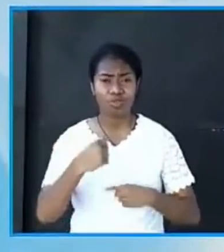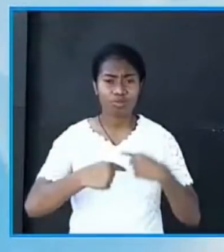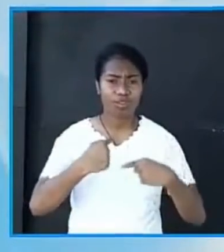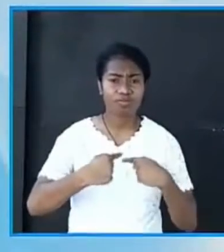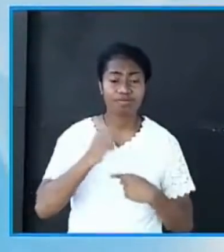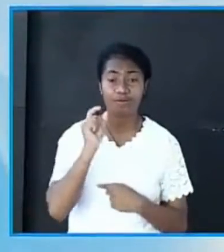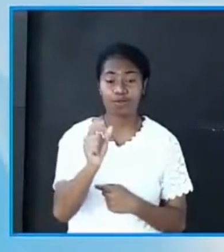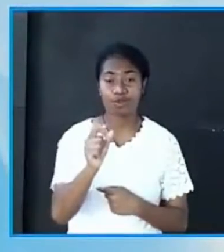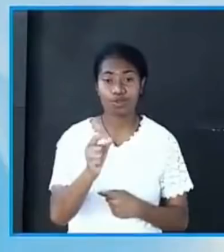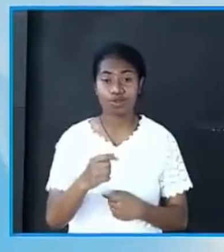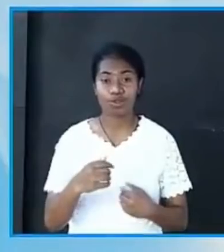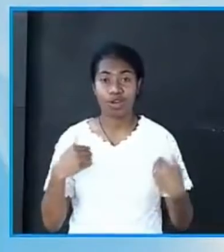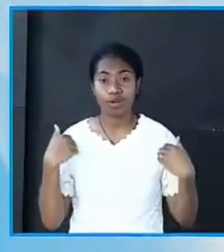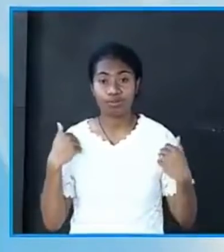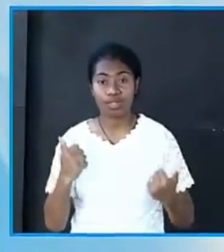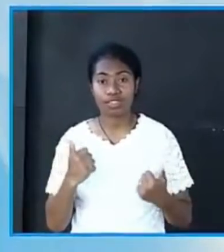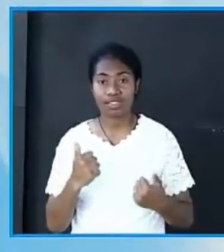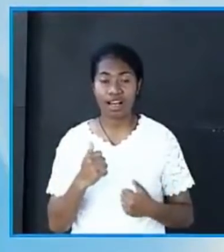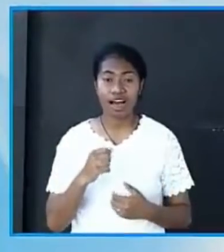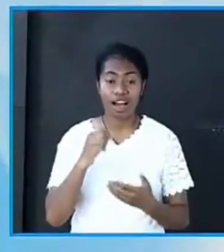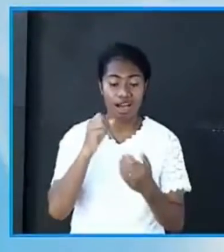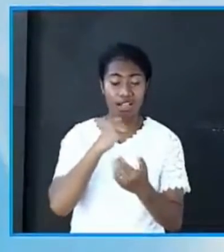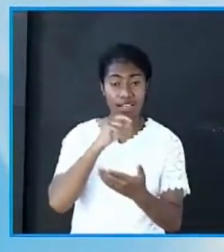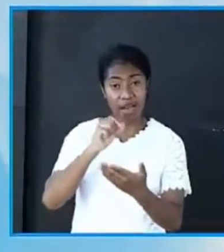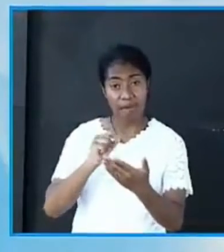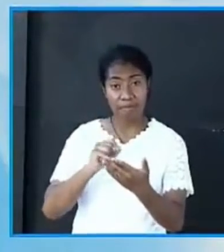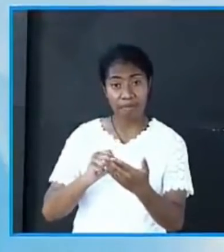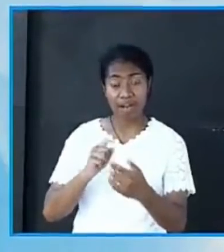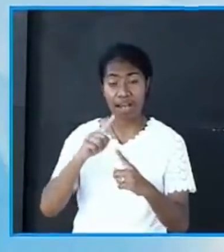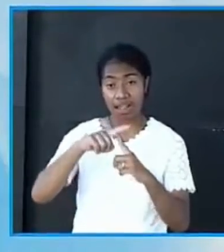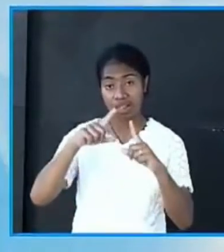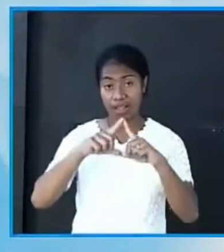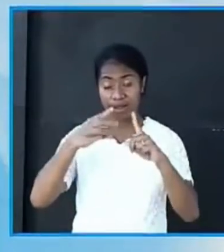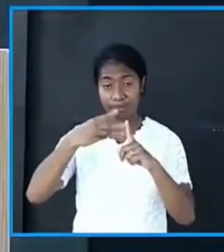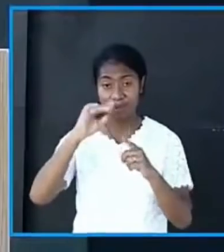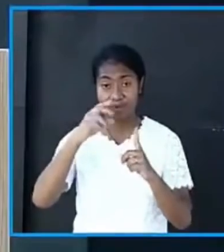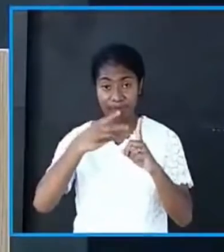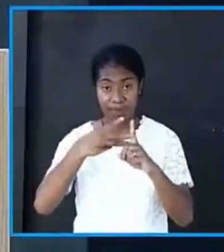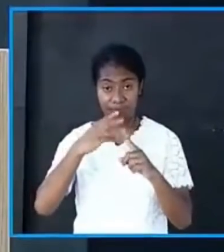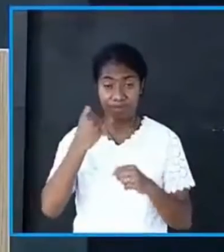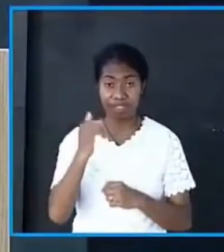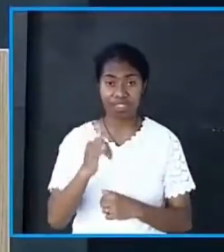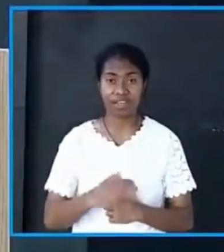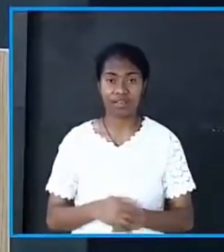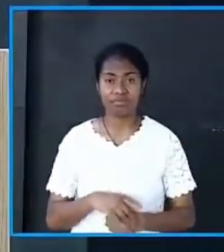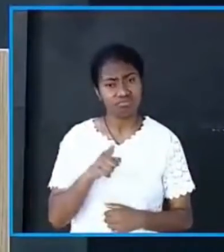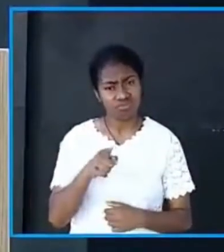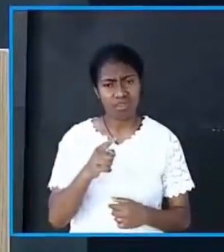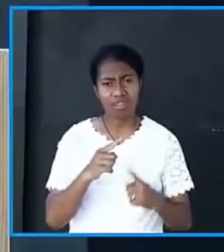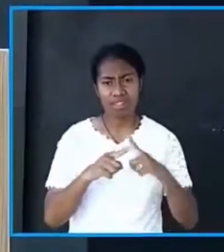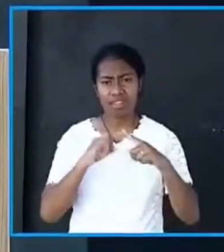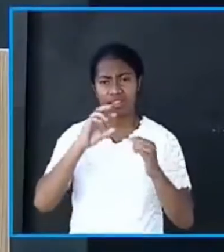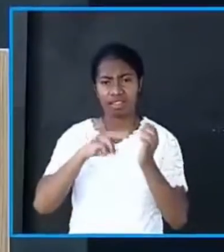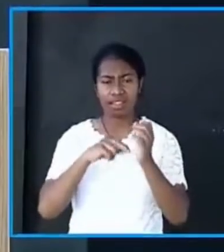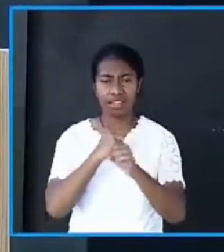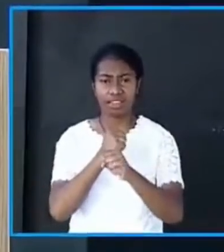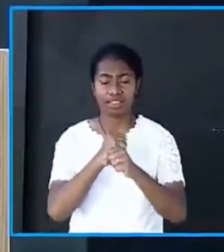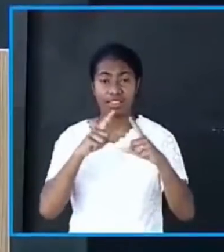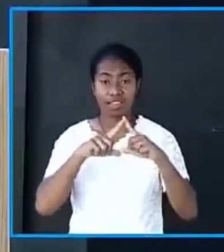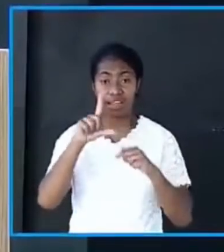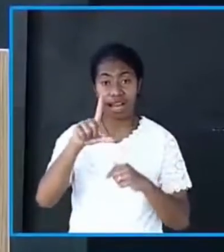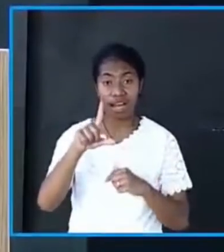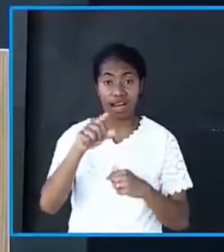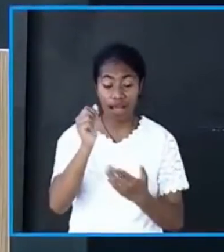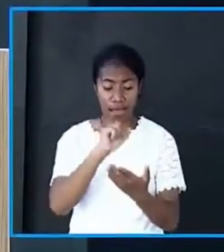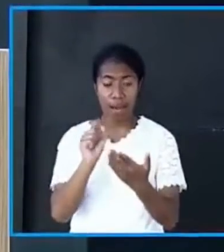memperoleh pengetahuan yang benar menurut gambar kliknya tinggal gambar tapi dalam